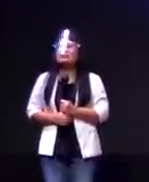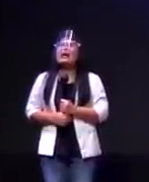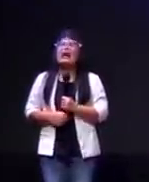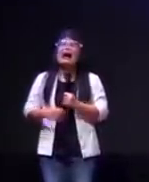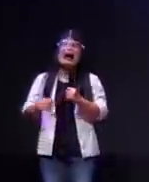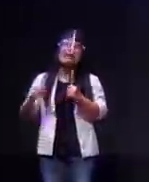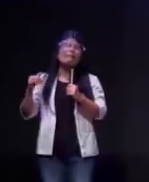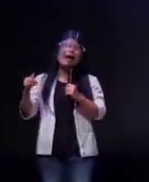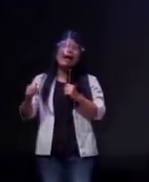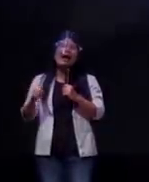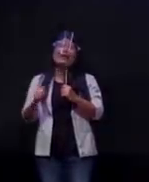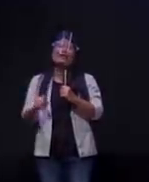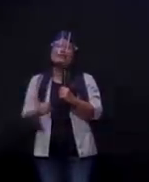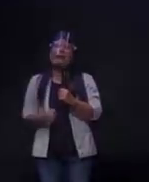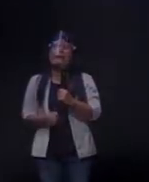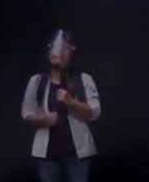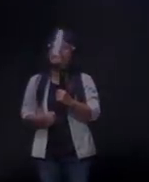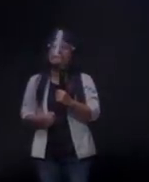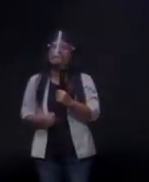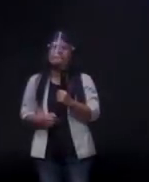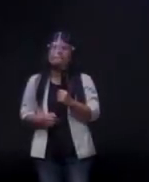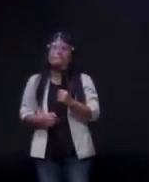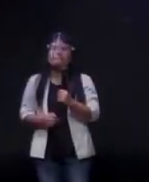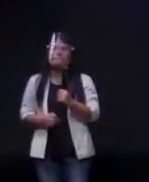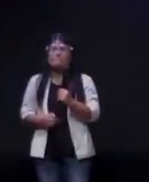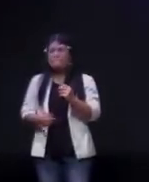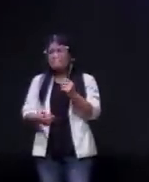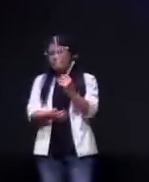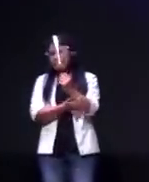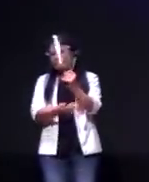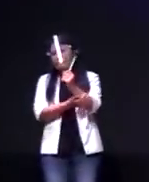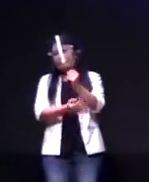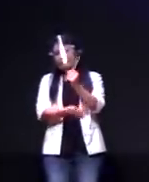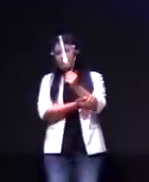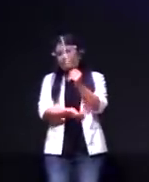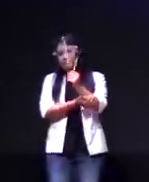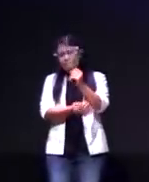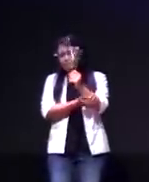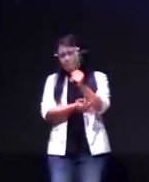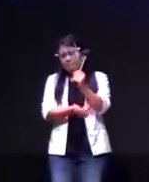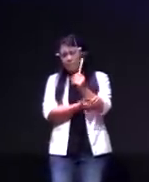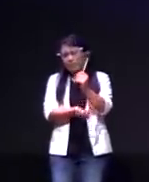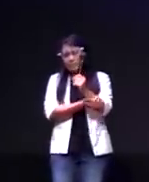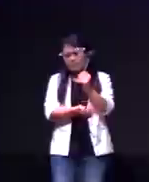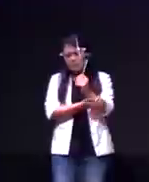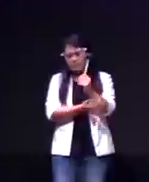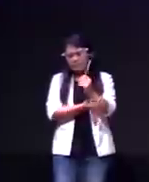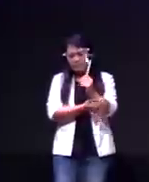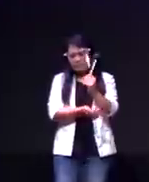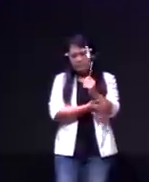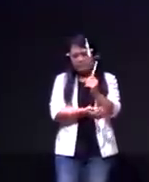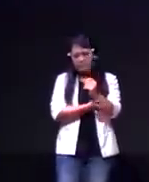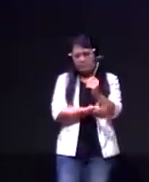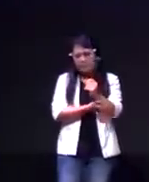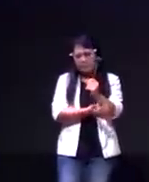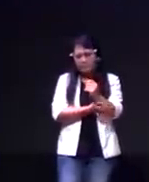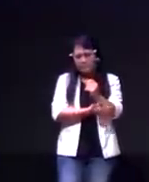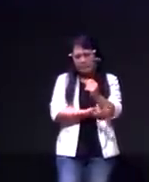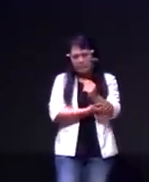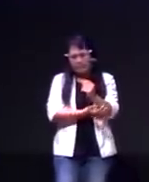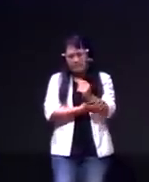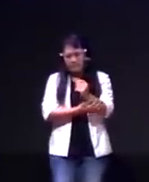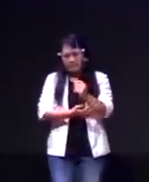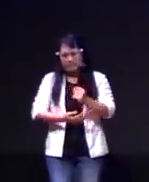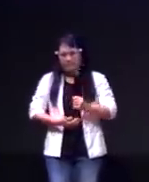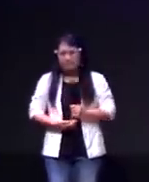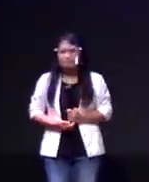katakan amin. Amen. Yang percaya mari kita berikan tepuk tangan yang meriah buat Tuhan. Amen. Saudara